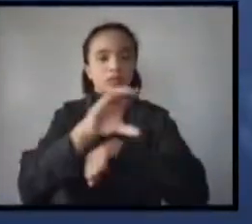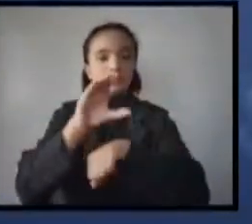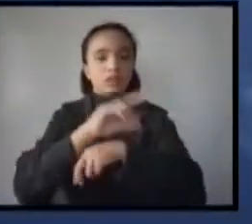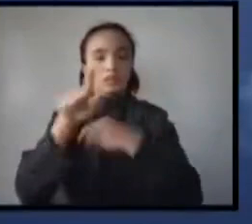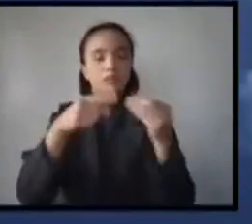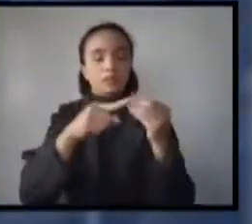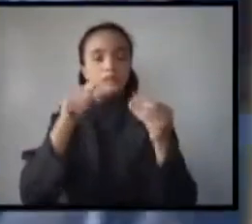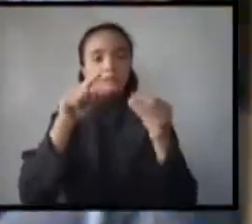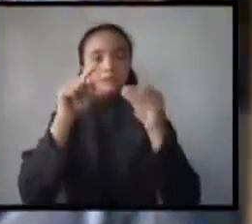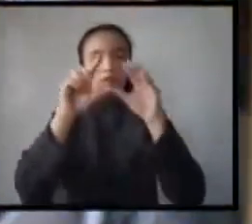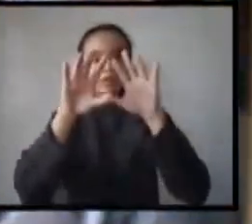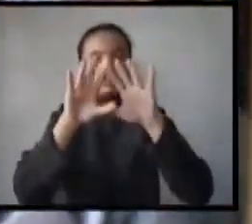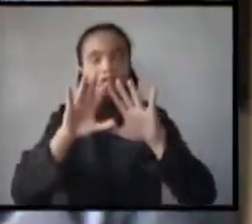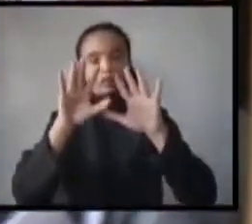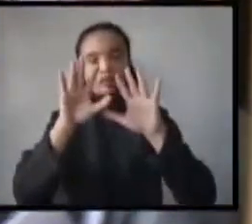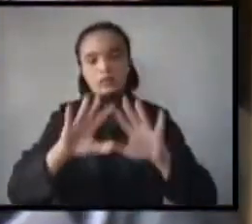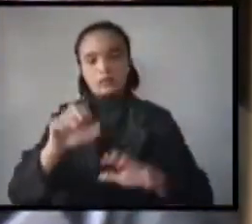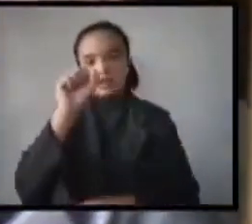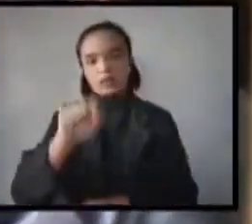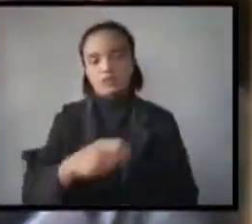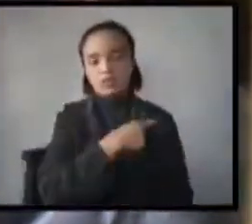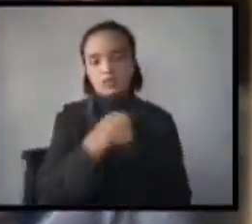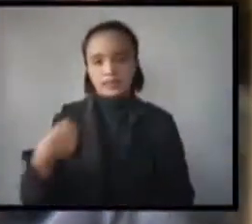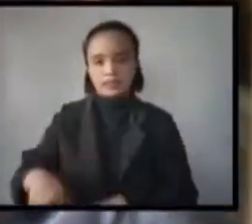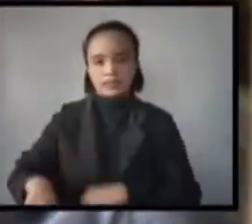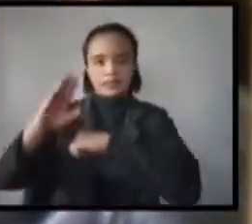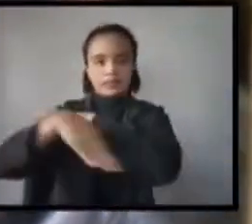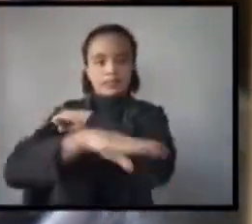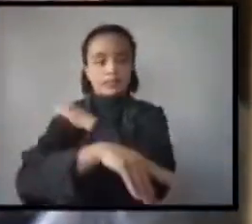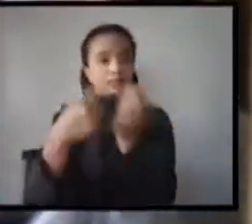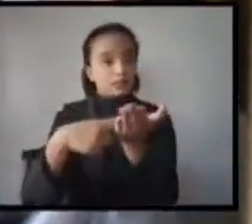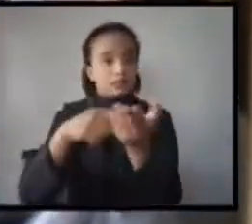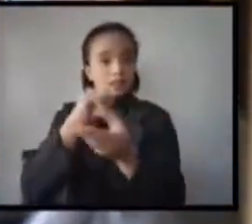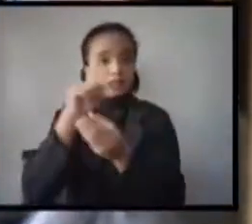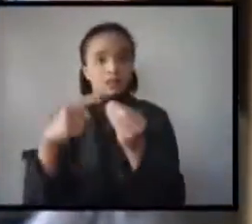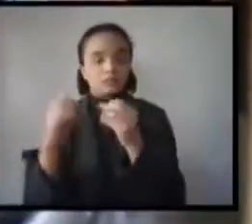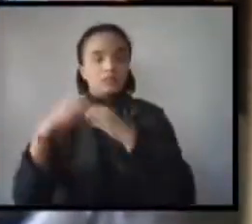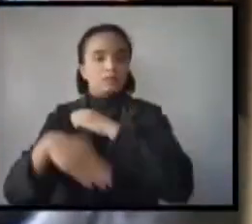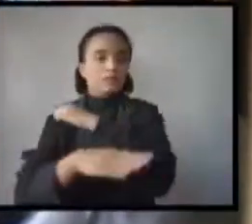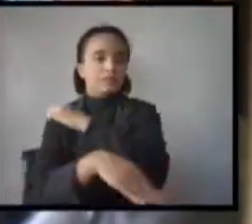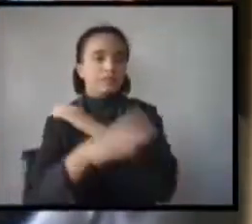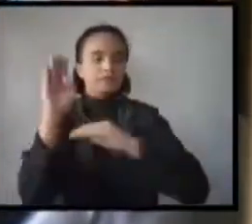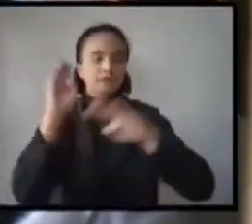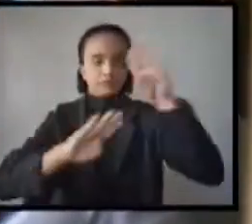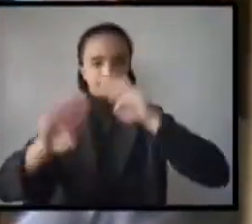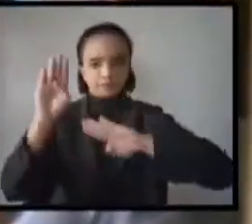mga maritime issues. Naomi Tiborcio, para sa Morning Show ng Bayan, Rise and Shine Pilipinas.